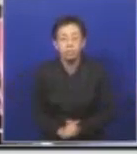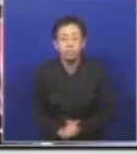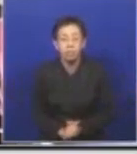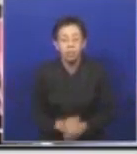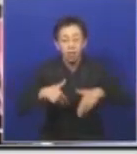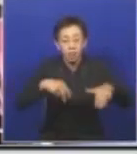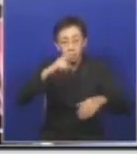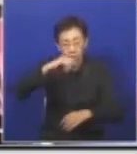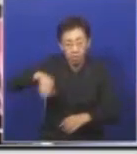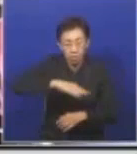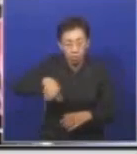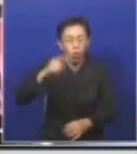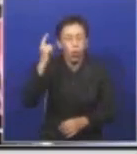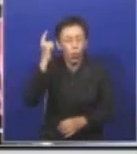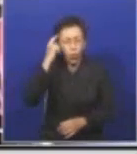เมื่อทุกคนทราบดีครับ